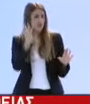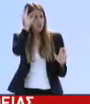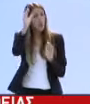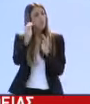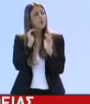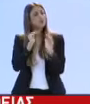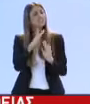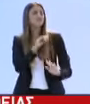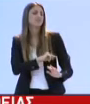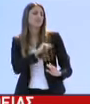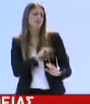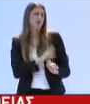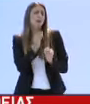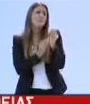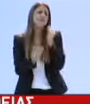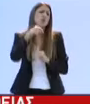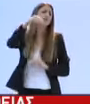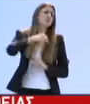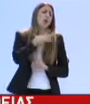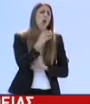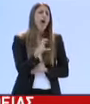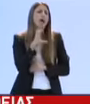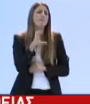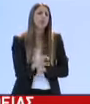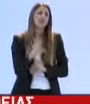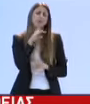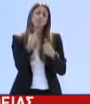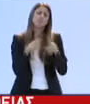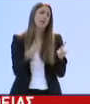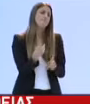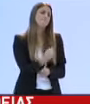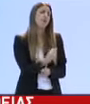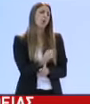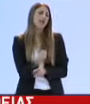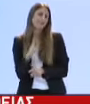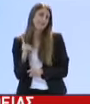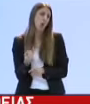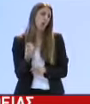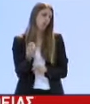σήμερα, σε μια εποχή με πολλές, με πρωτόγνωρες προκλήσεις για όλη την ανθρωπότητα.